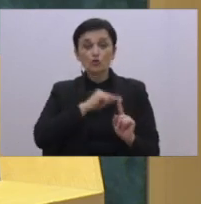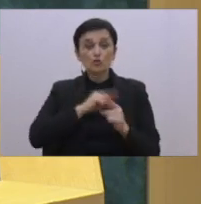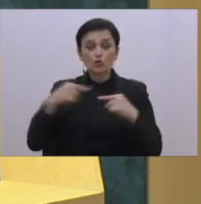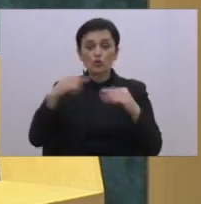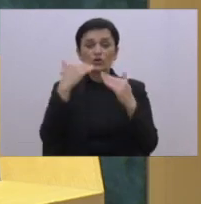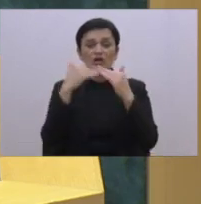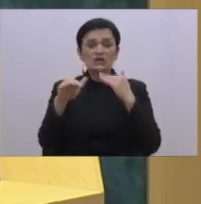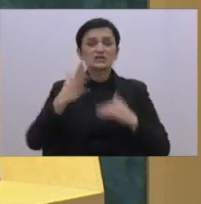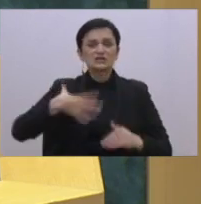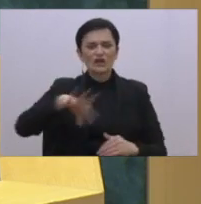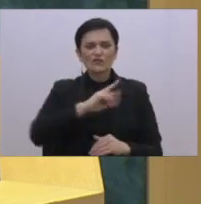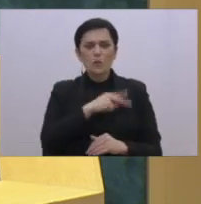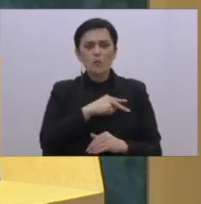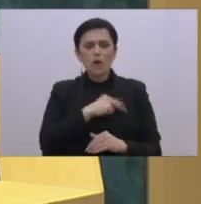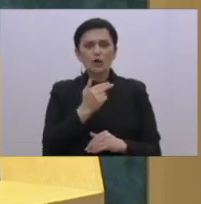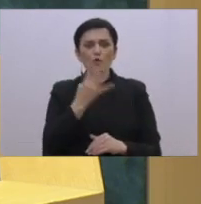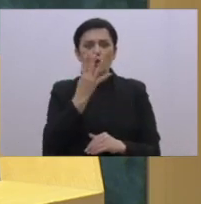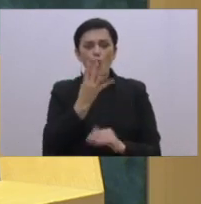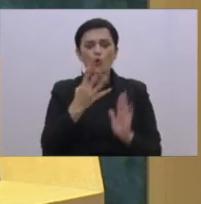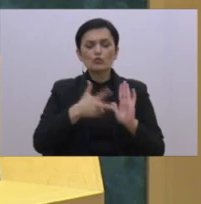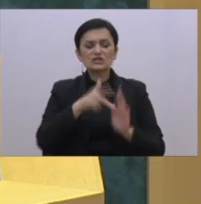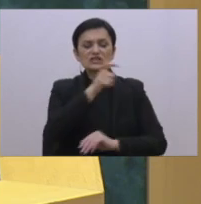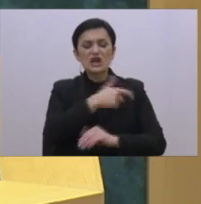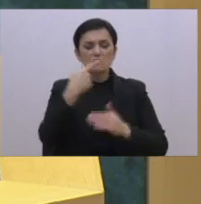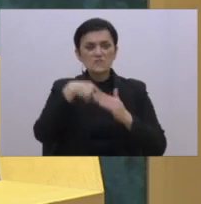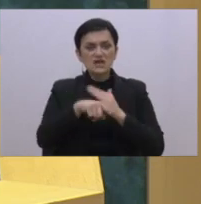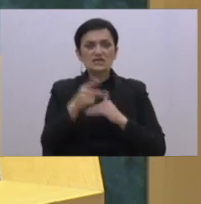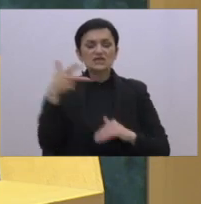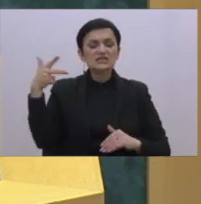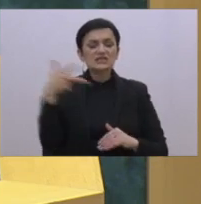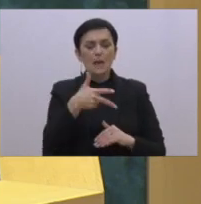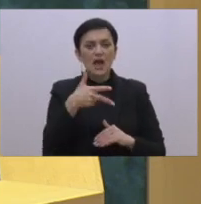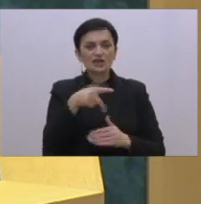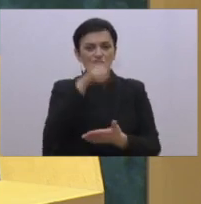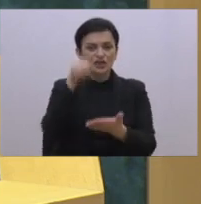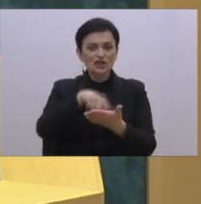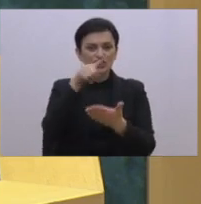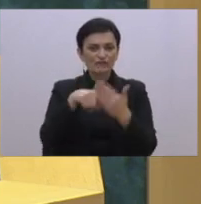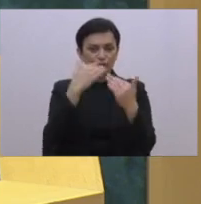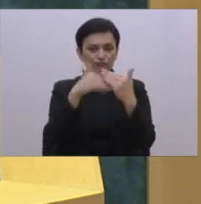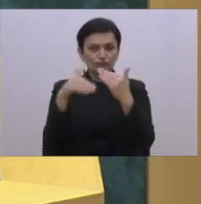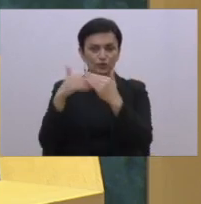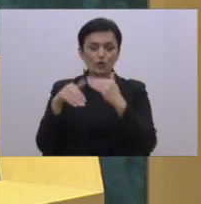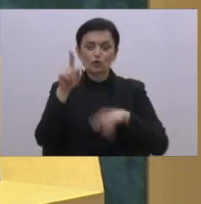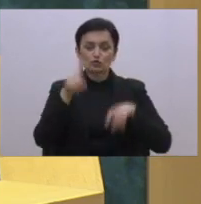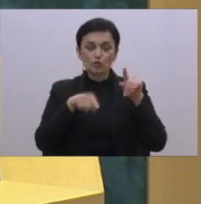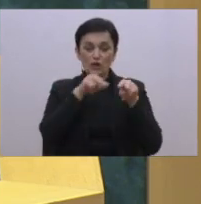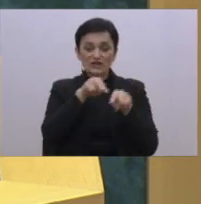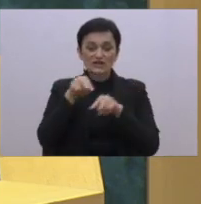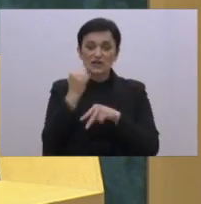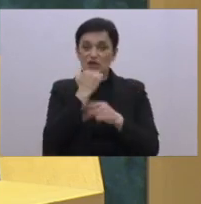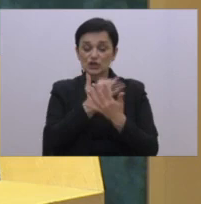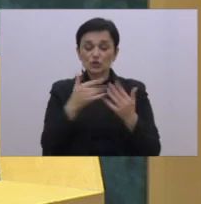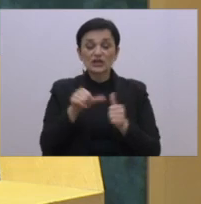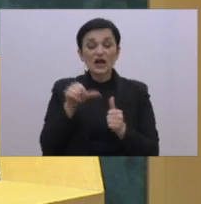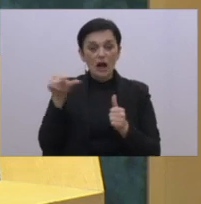გაიგზავნა საქართველოს პარლამენტის 48 წევრის მიერ დასმული 3000-მდე კითხვა. ზოგადი საზედამხედველო ინსტრუმენტების